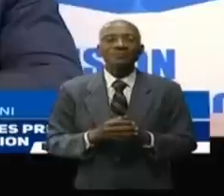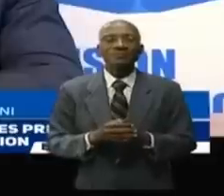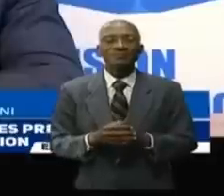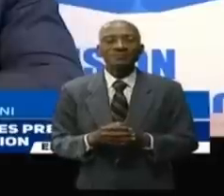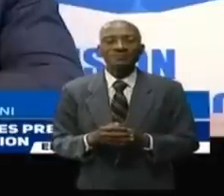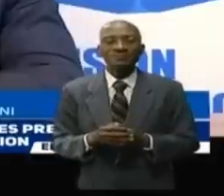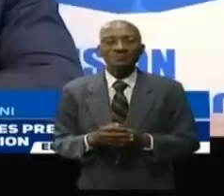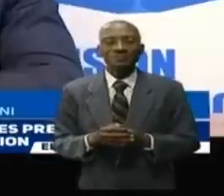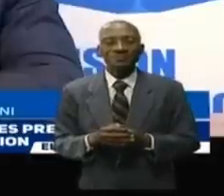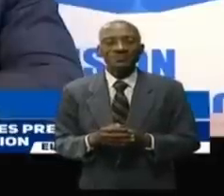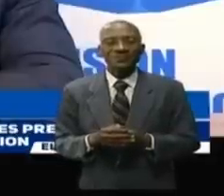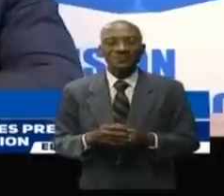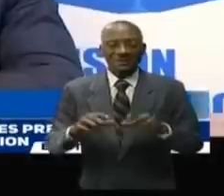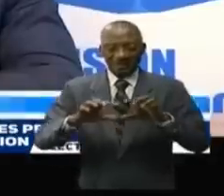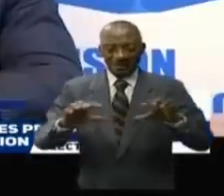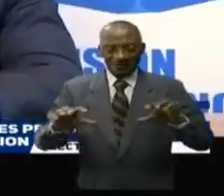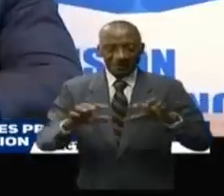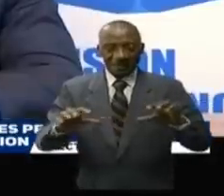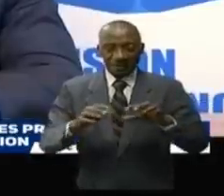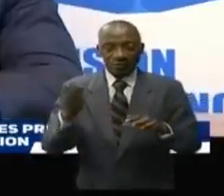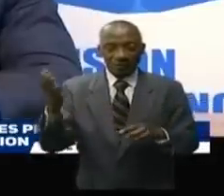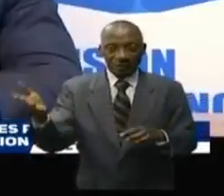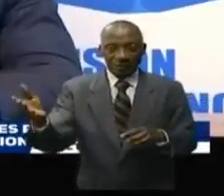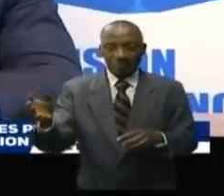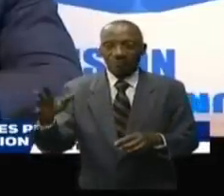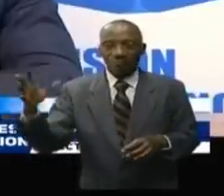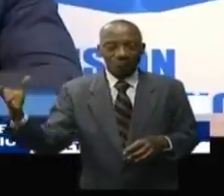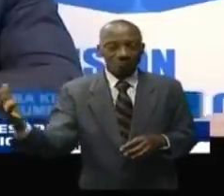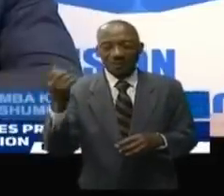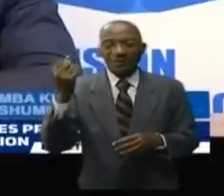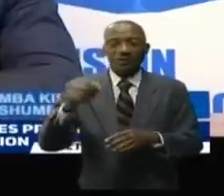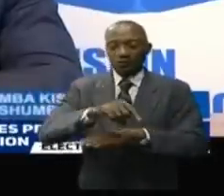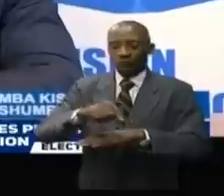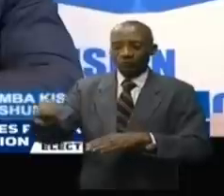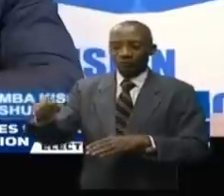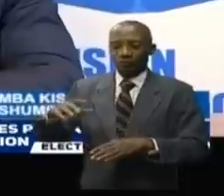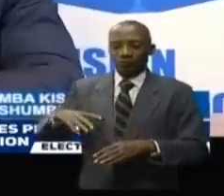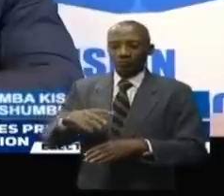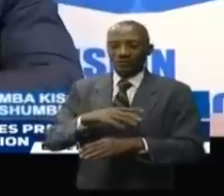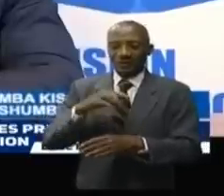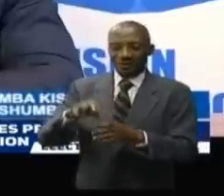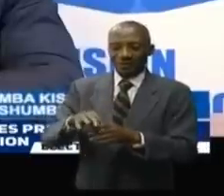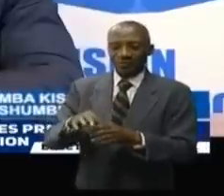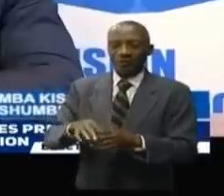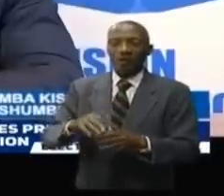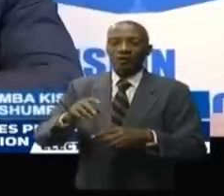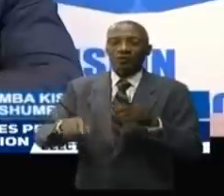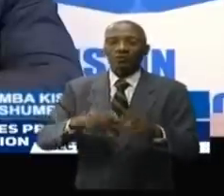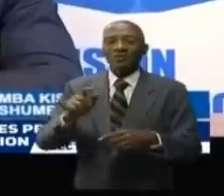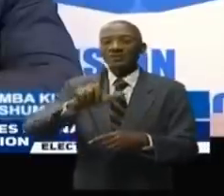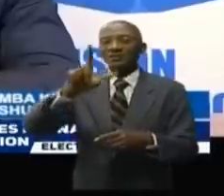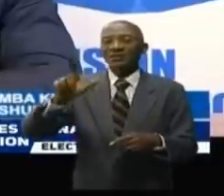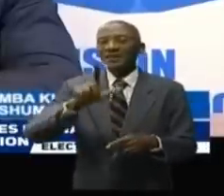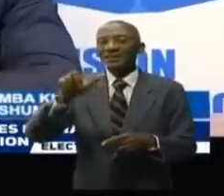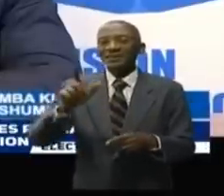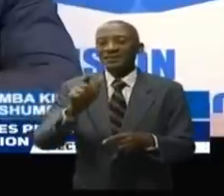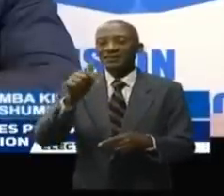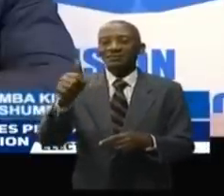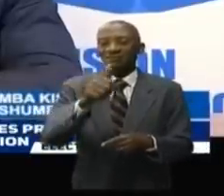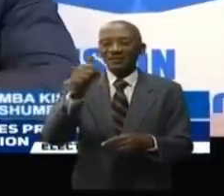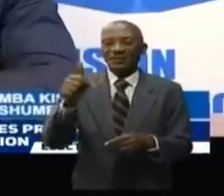Les invitations sont à retirer au siège de la CENI à partir de lundi 21 novembre à